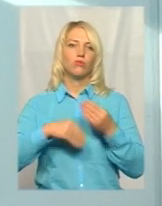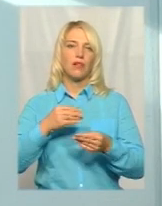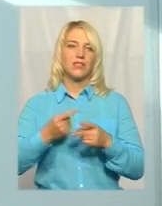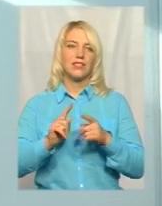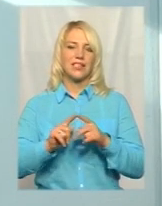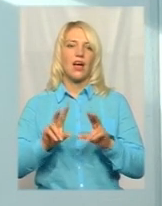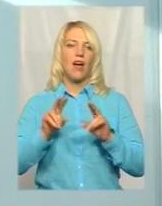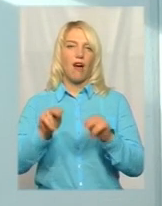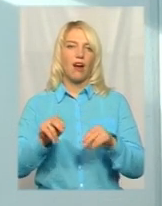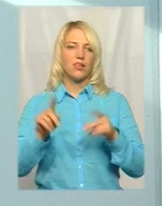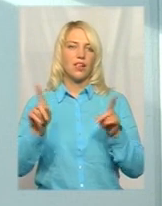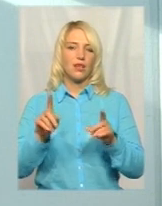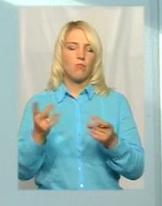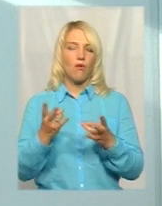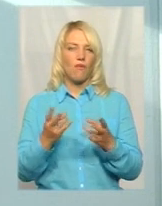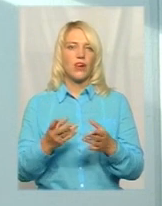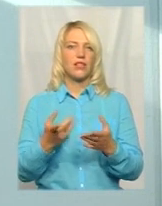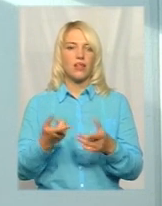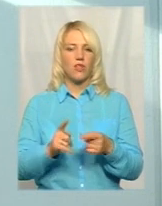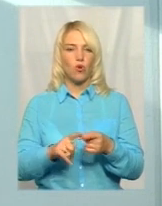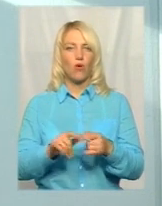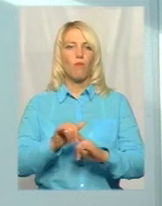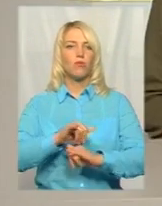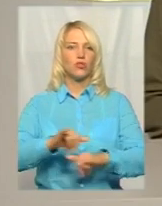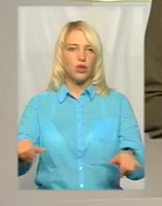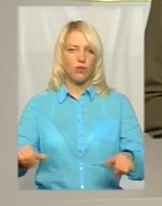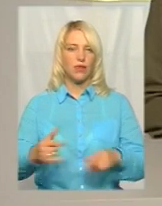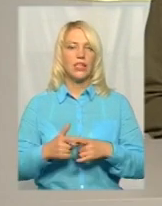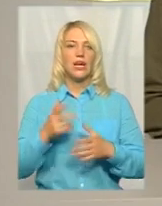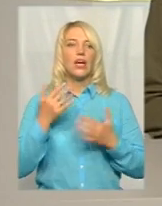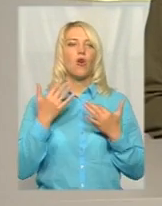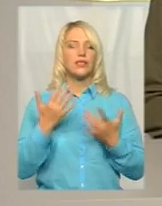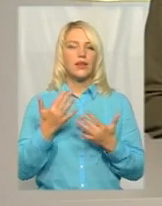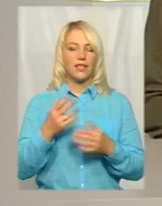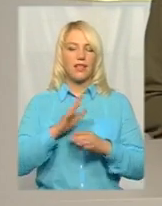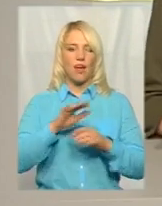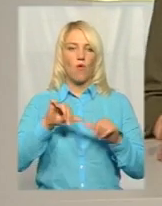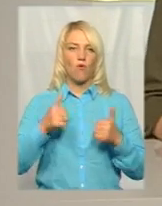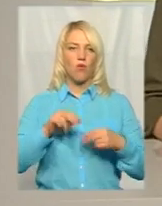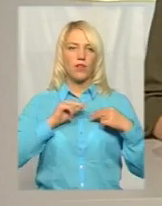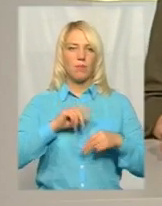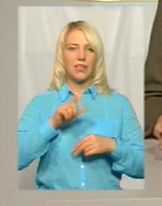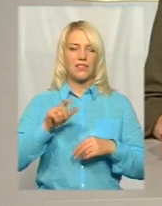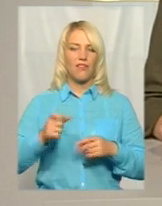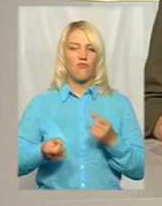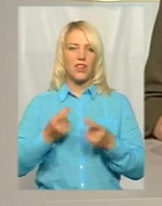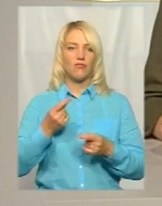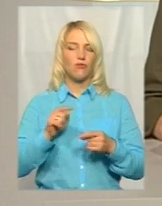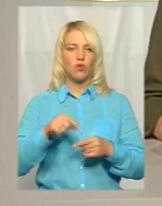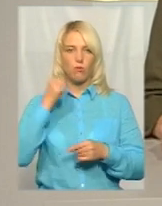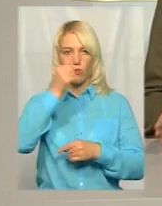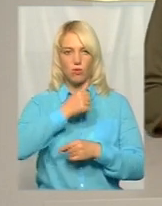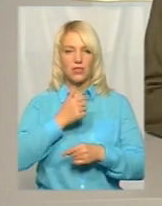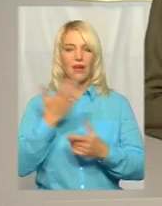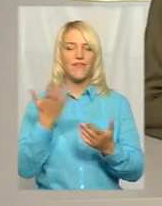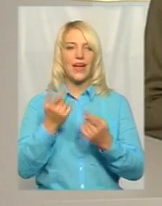нього поширюються і повинні поширюватися. Скажіть, будь ласка, скількох неоформлених працівників виявили в цьому році і в яких сферах